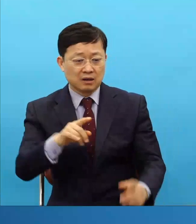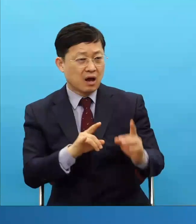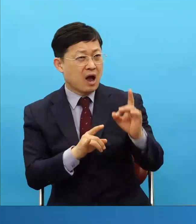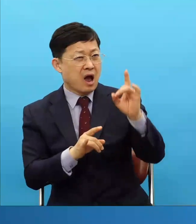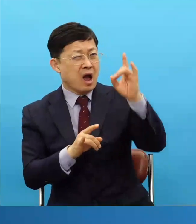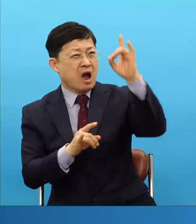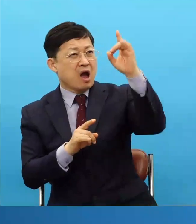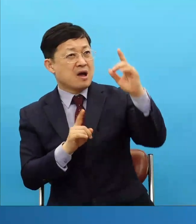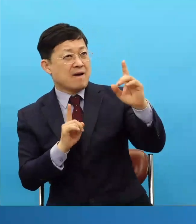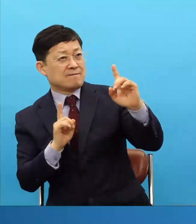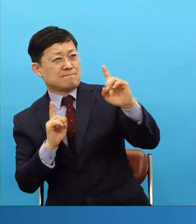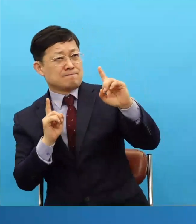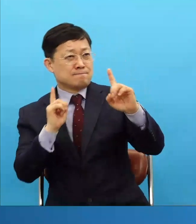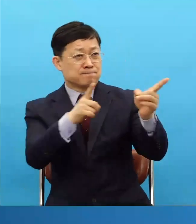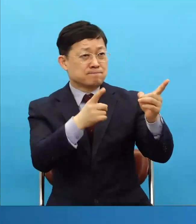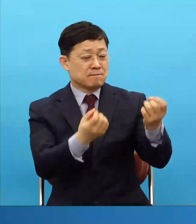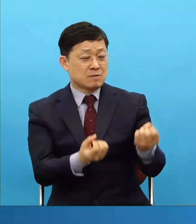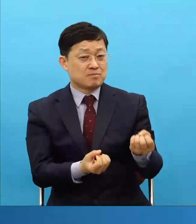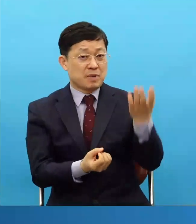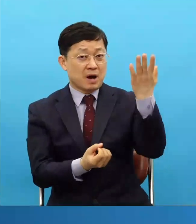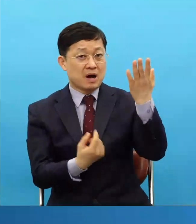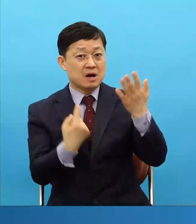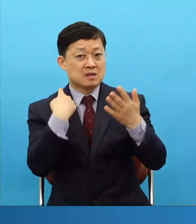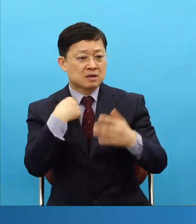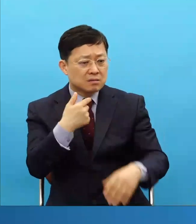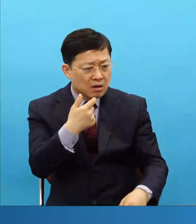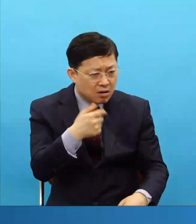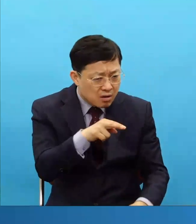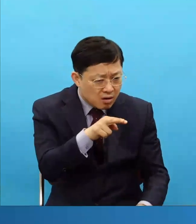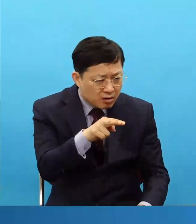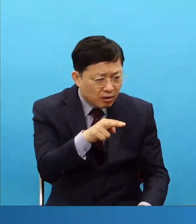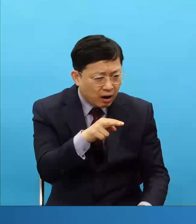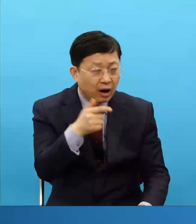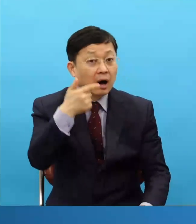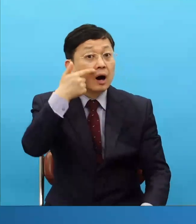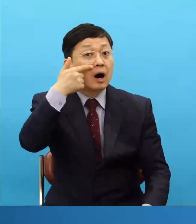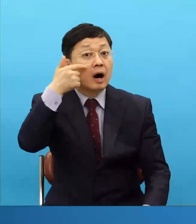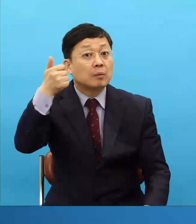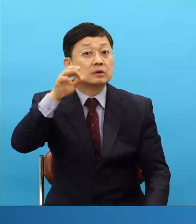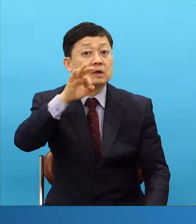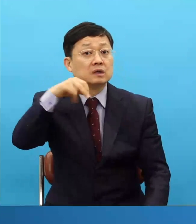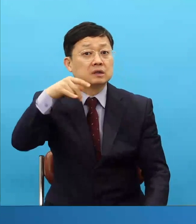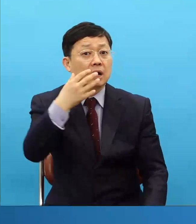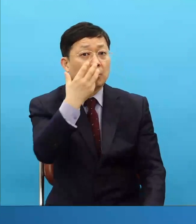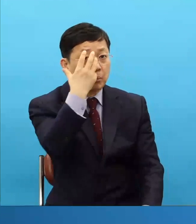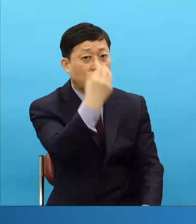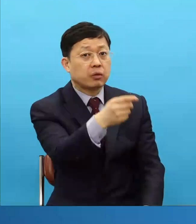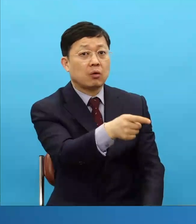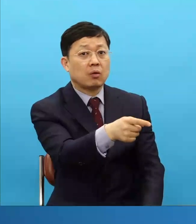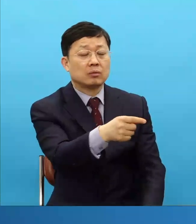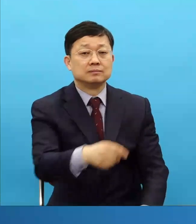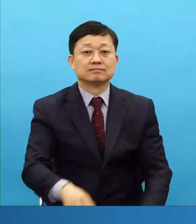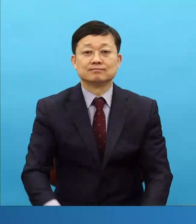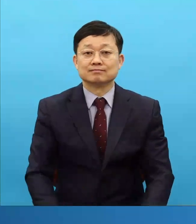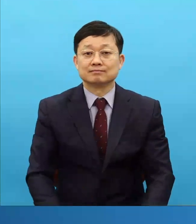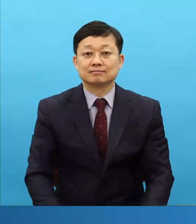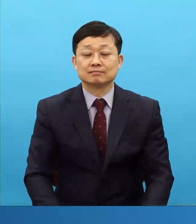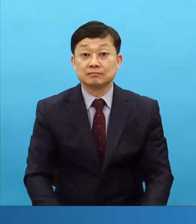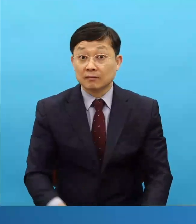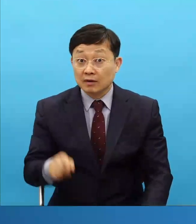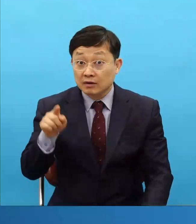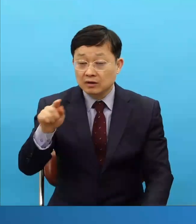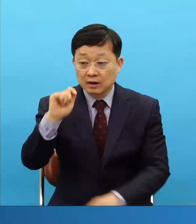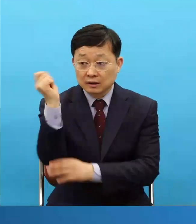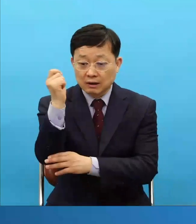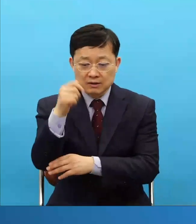다윗도 되지만은 이세입니다. The key here can be David, but it's also Jesse. 이 골리앗에게 심부름 보낸 사람도 이세입니다.